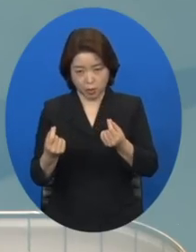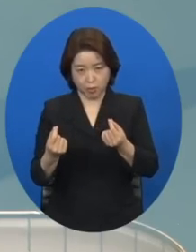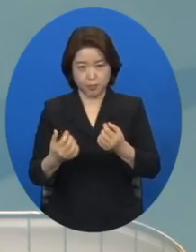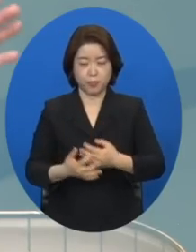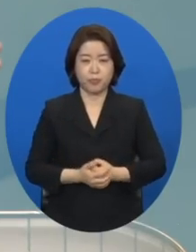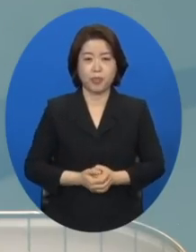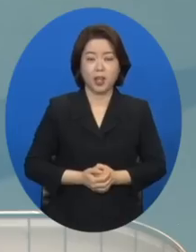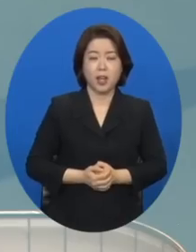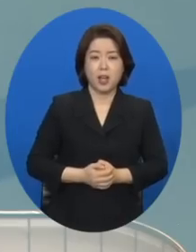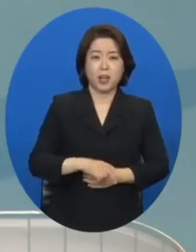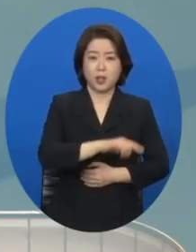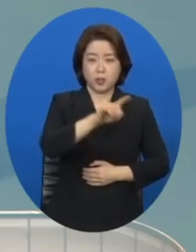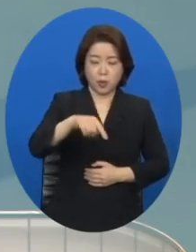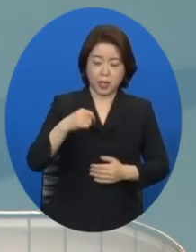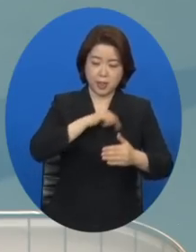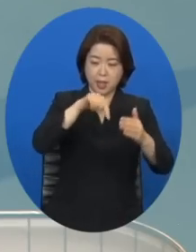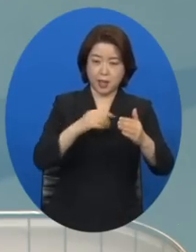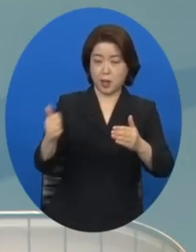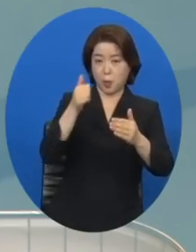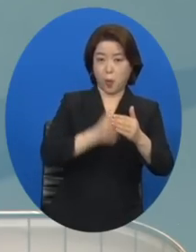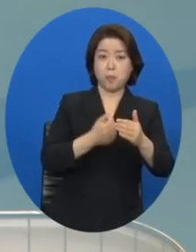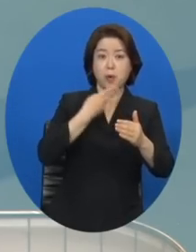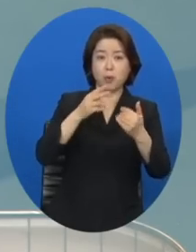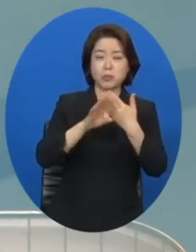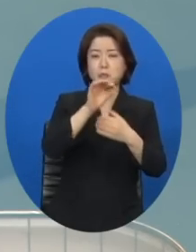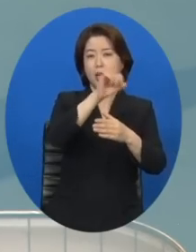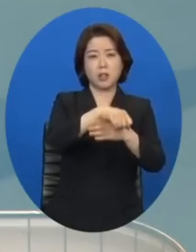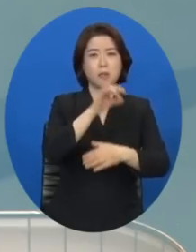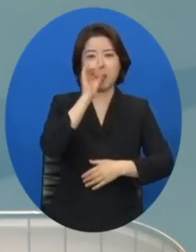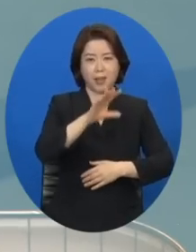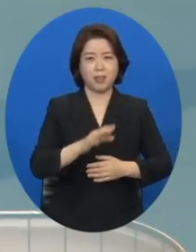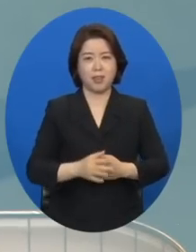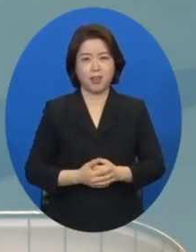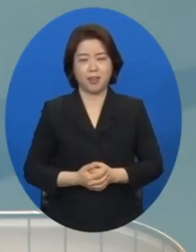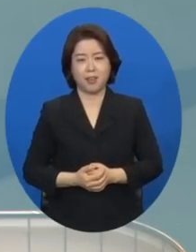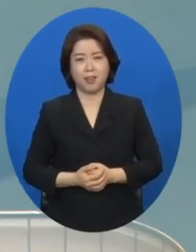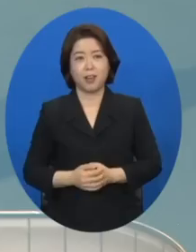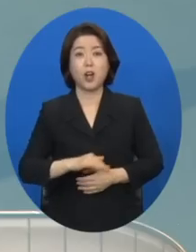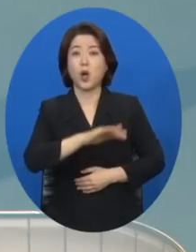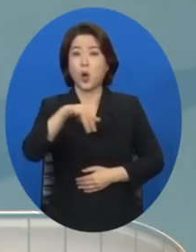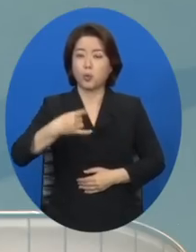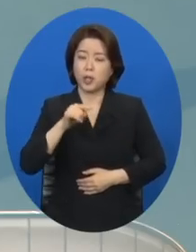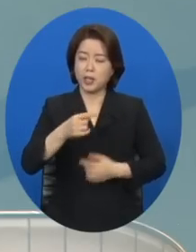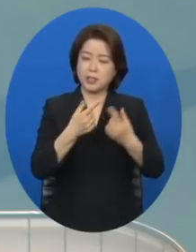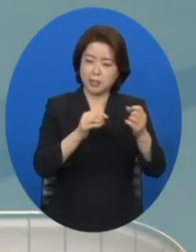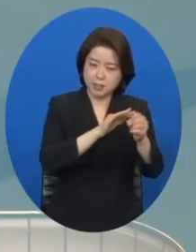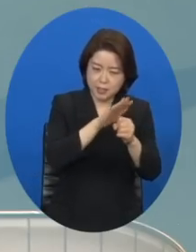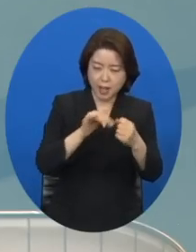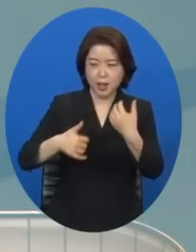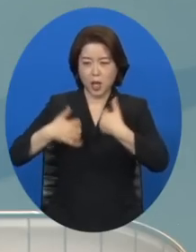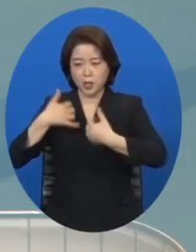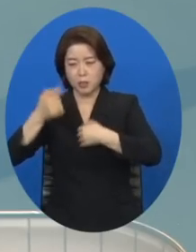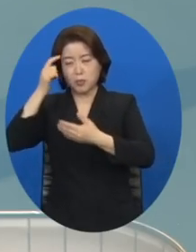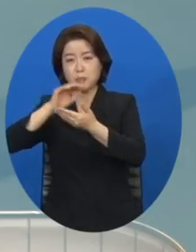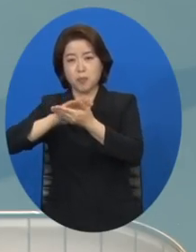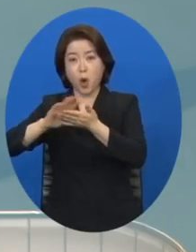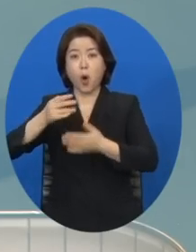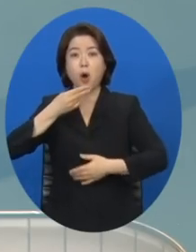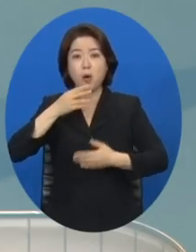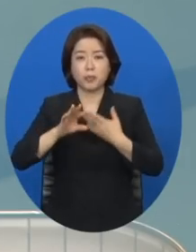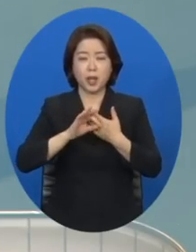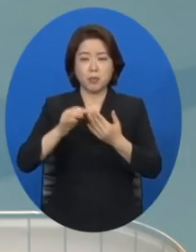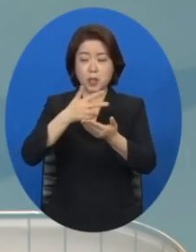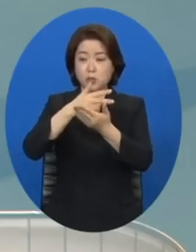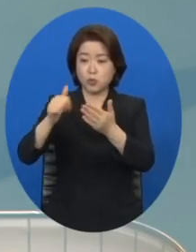아니하면 열매를 맺을 수 없다는 것입니다 만일 우리에게 이러한 사랑과 기쁨과 평강이 없다면 우리는 주님